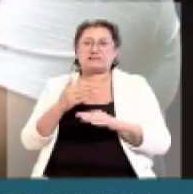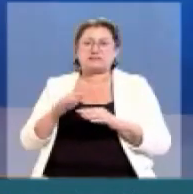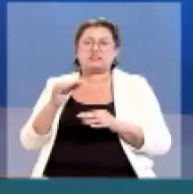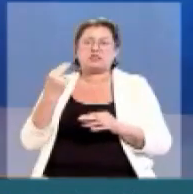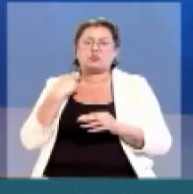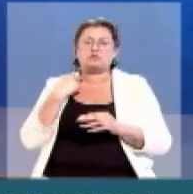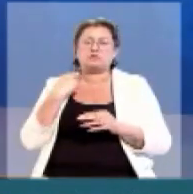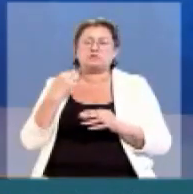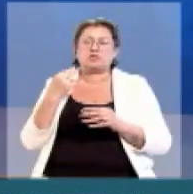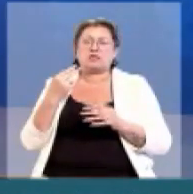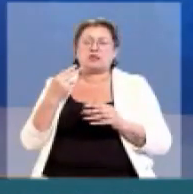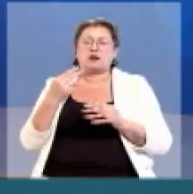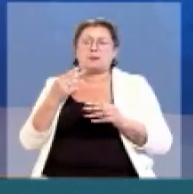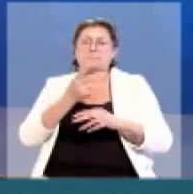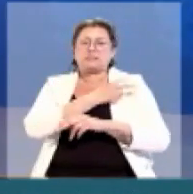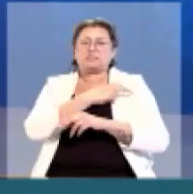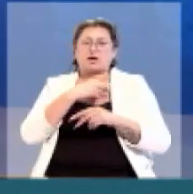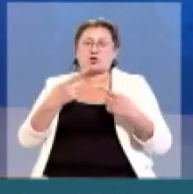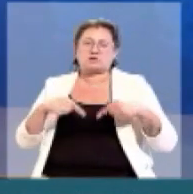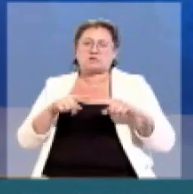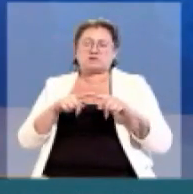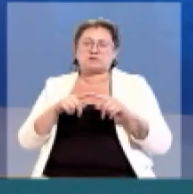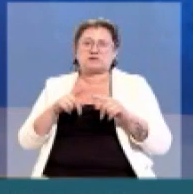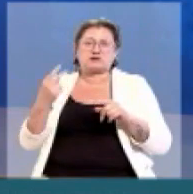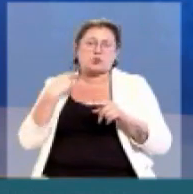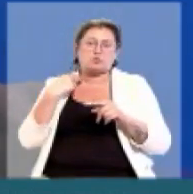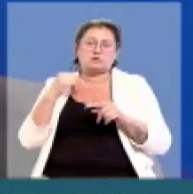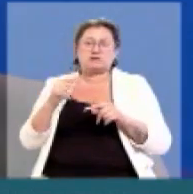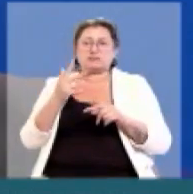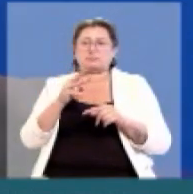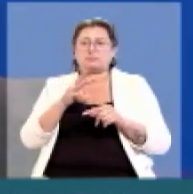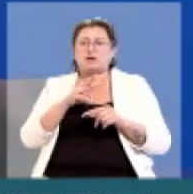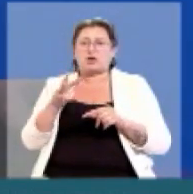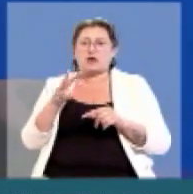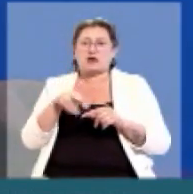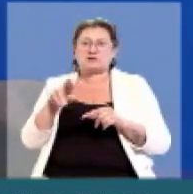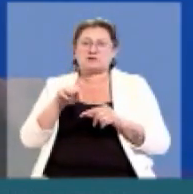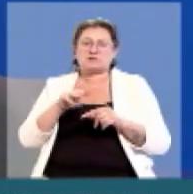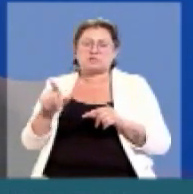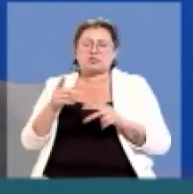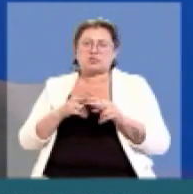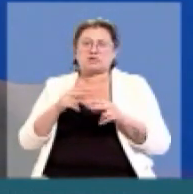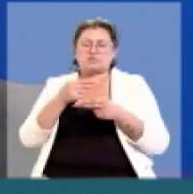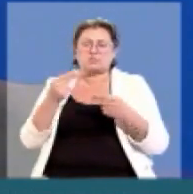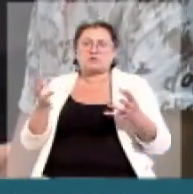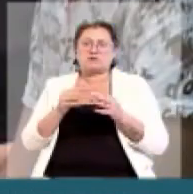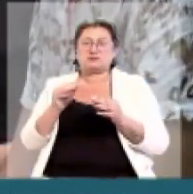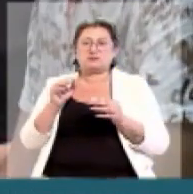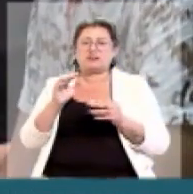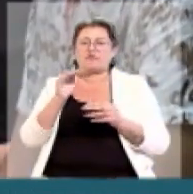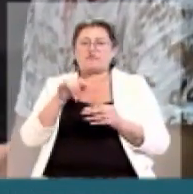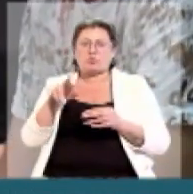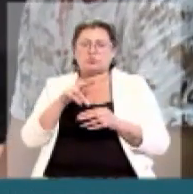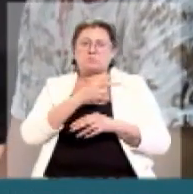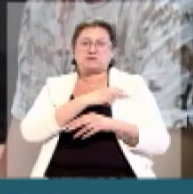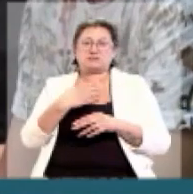берешегі. Айтуларынша берешек құны 3 миллиард теңгені құрайды. Өткен аптада осы тақырыпта әлеуметтік медициналық сақтандыру қорымен бірлесіп